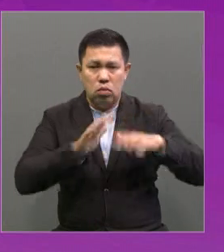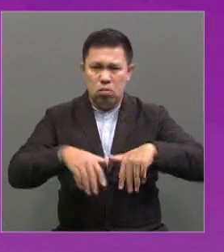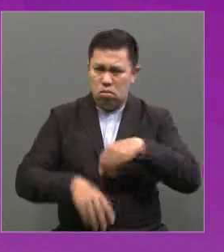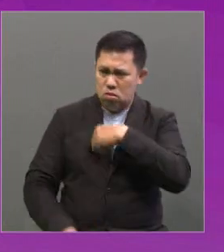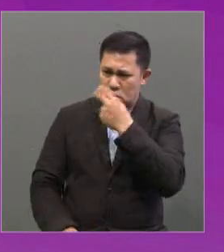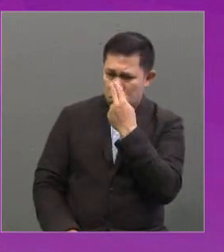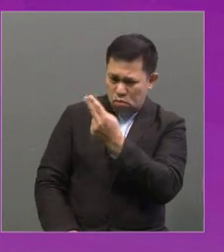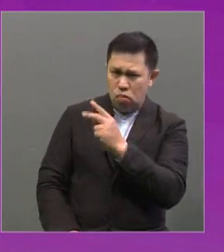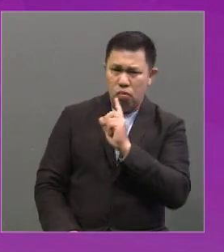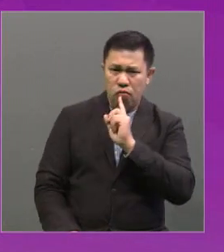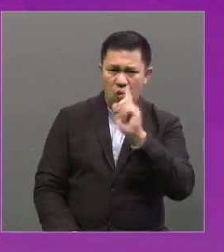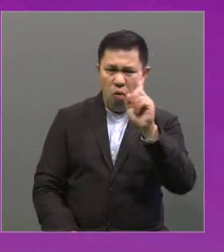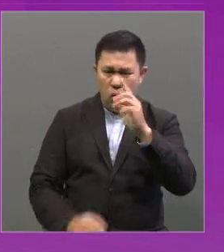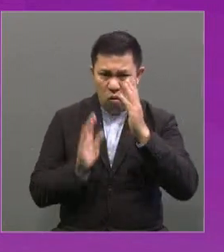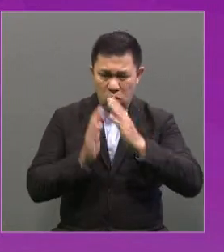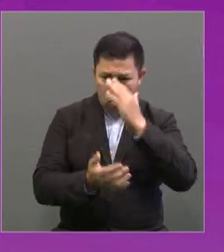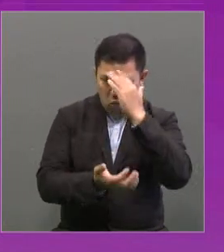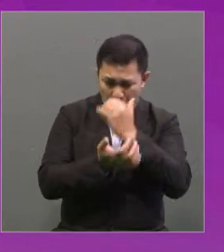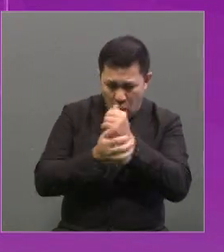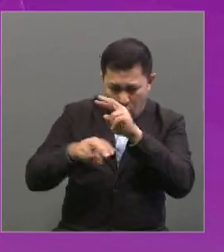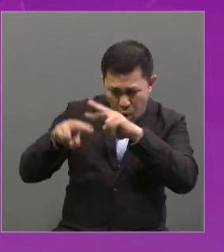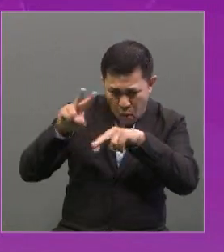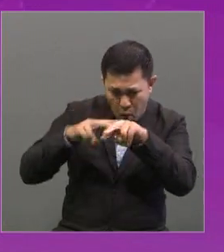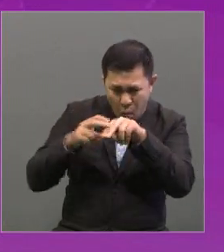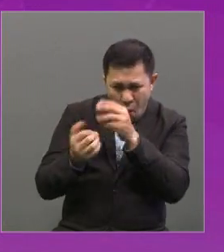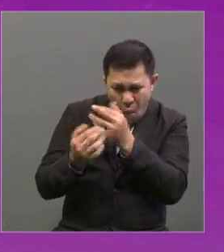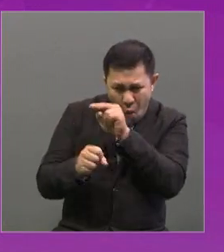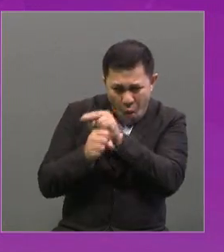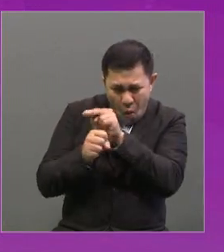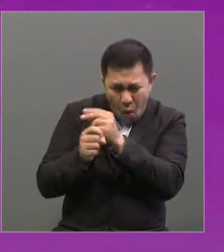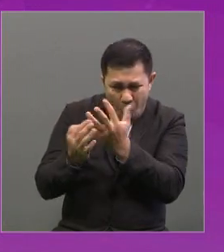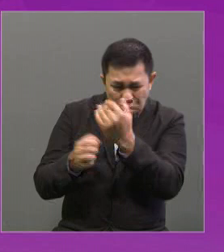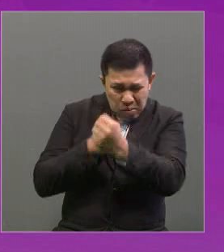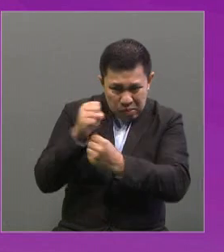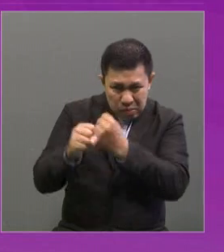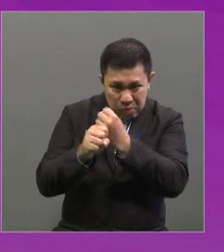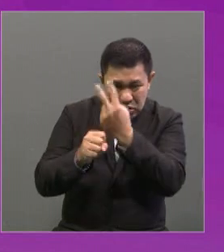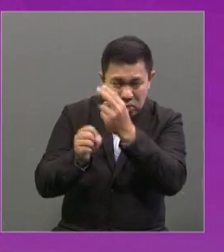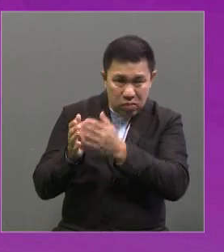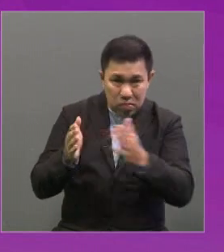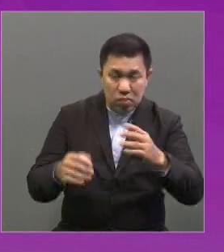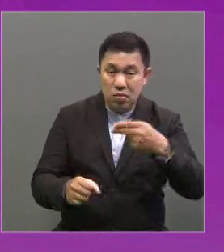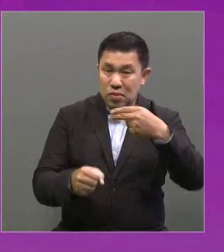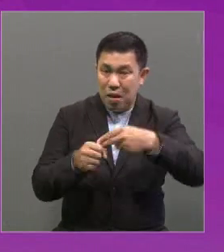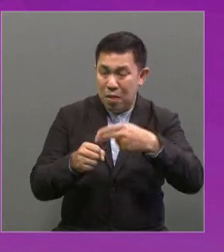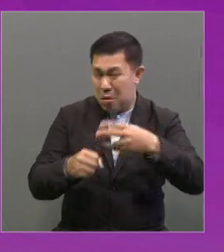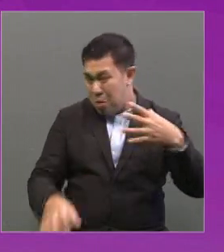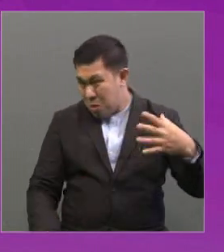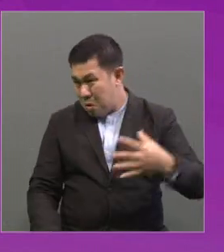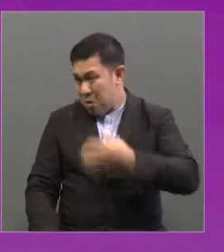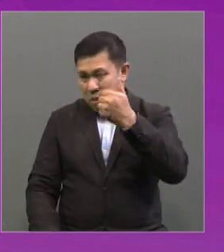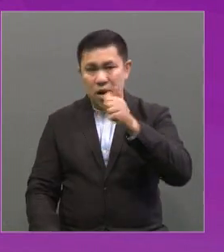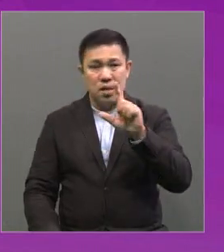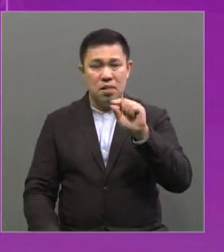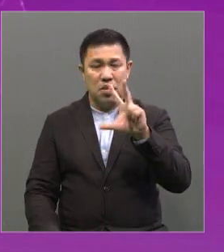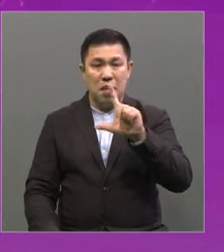รียนเข้ามาคุณผู้ชมหลังจากที่เจ้าหน้าที่ติดตามพฤติกรรมแล้วก็จับกุมต่อเนื่องมา2ปีเนี่ยนะครับยึดน้ำมันไปแล้วเนี่ยรวม23